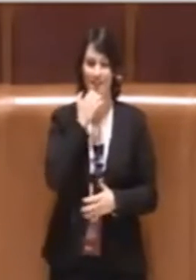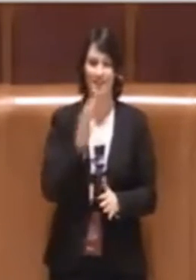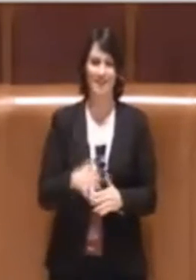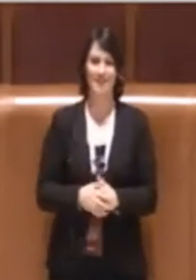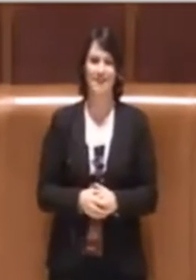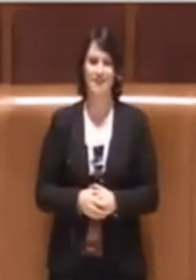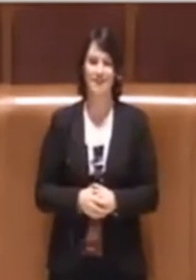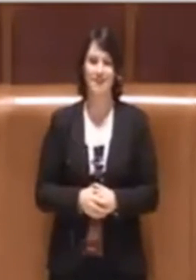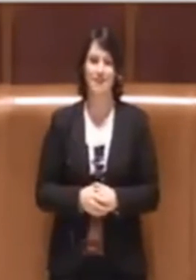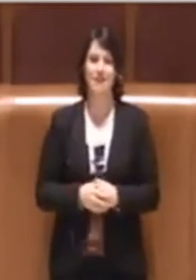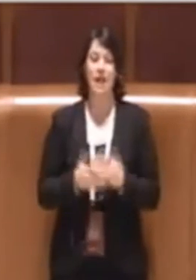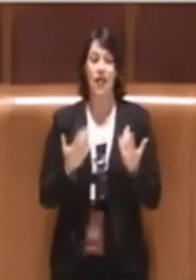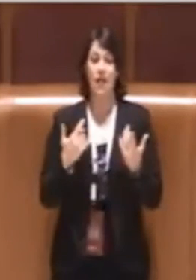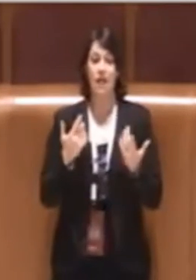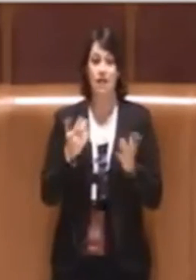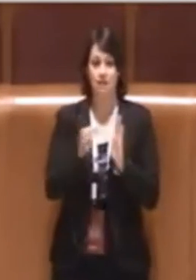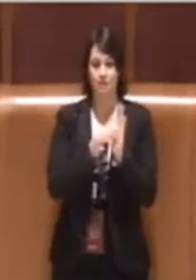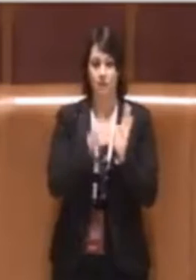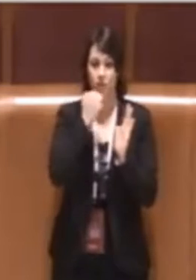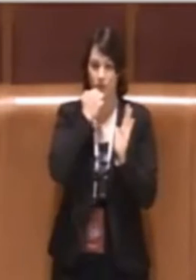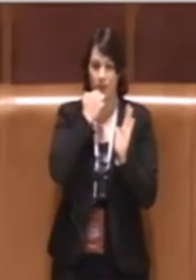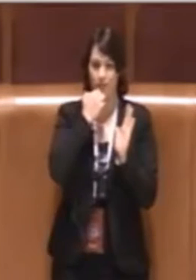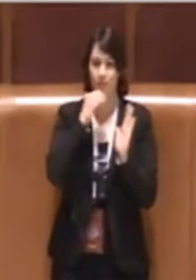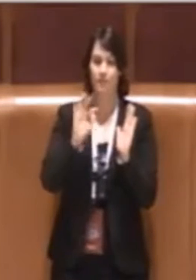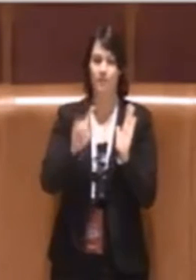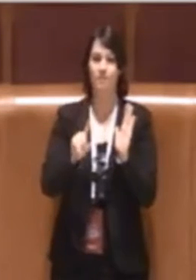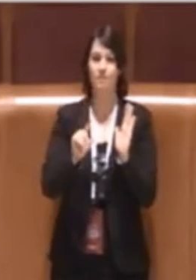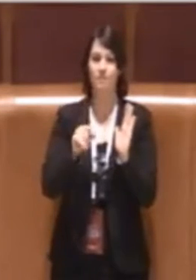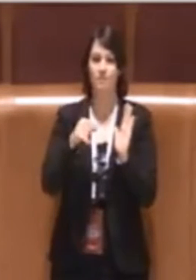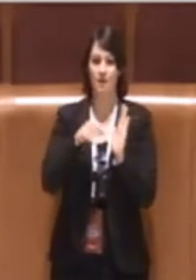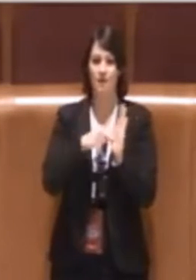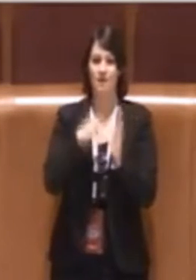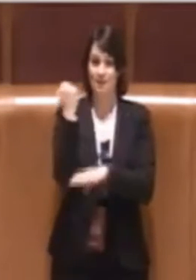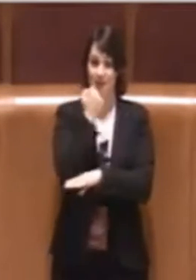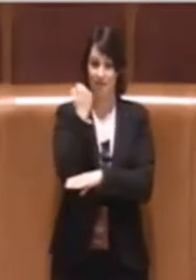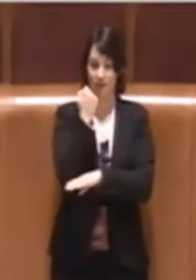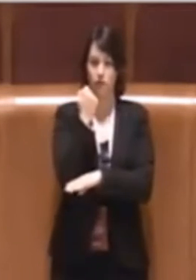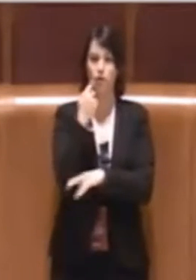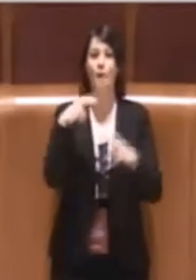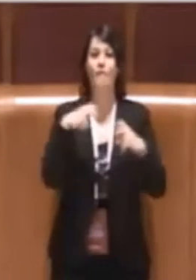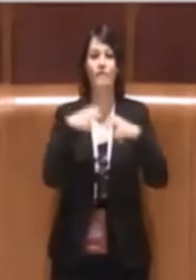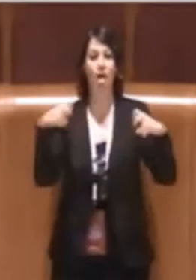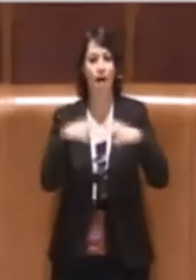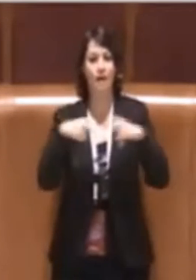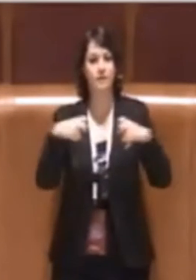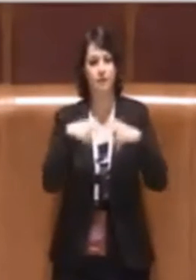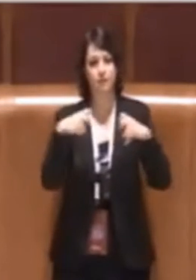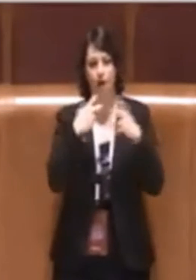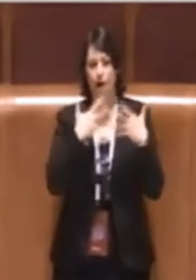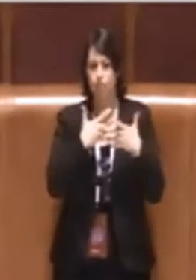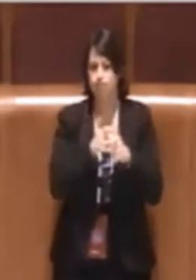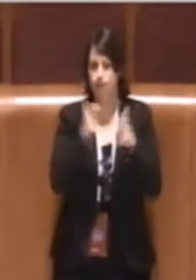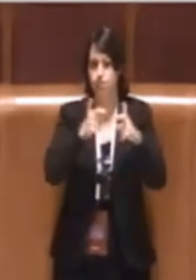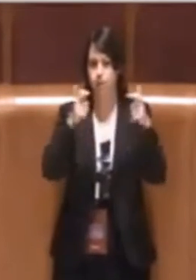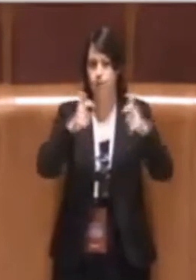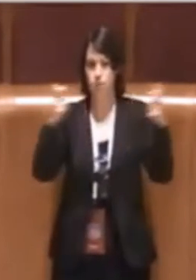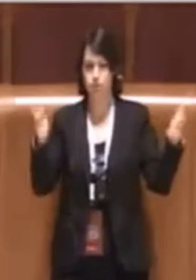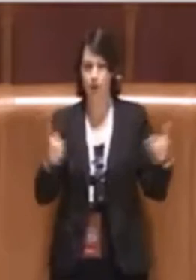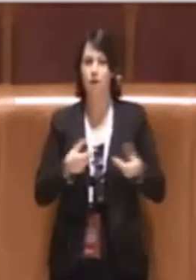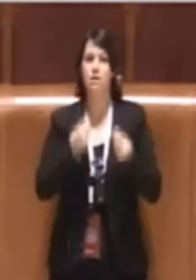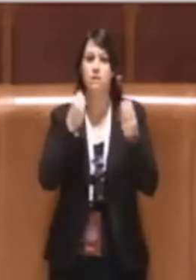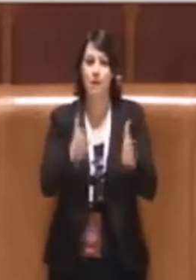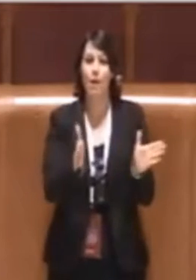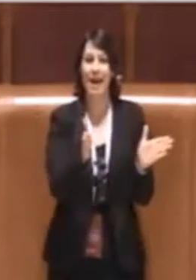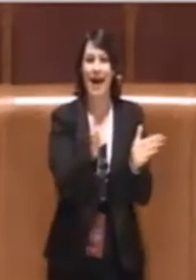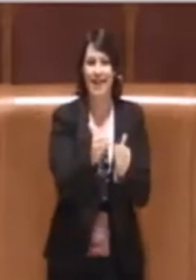Arriviamo a una flessibilità maggiore, scusate, del servizio, garantendo una possibilità di cambiamento sia della